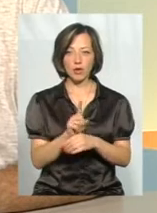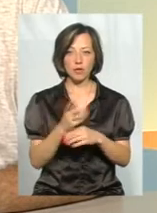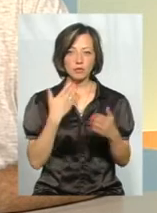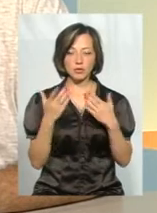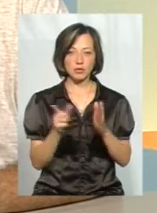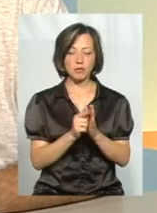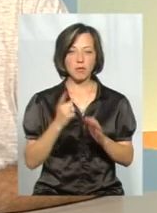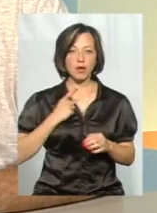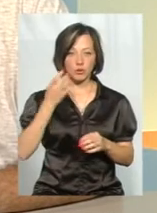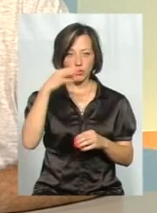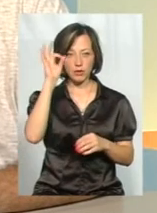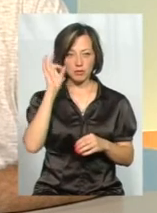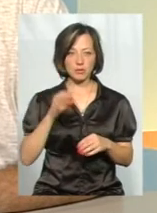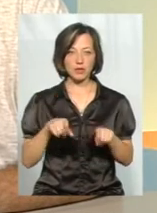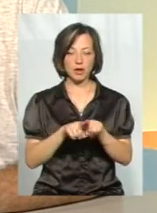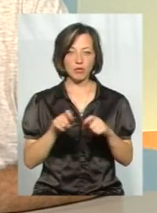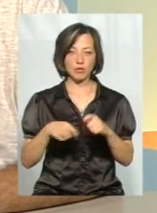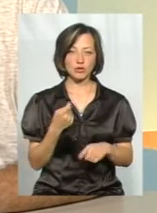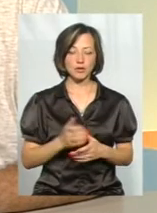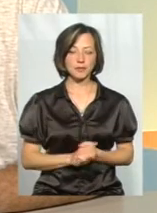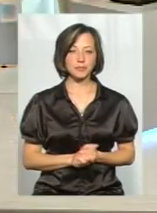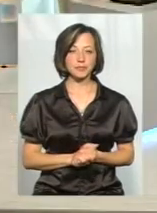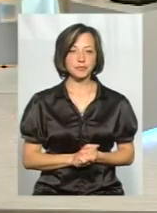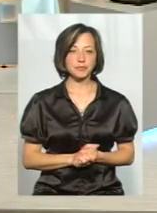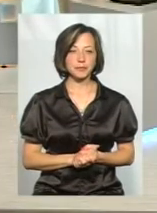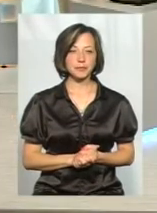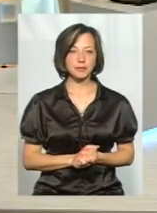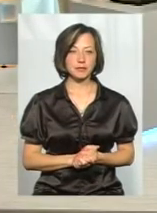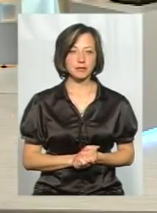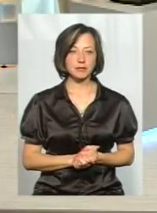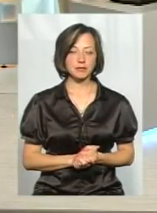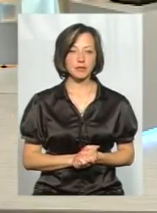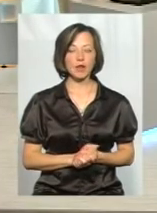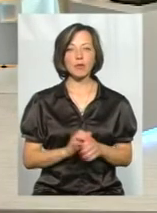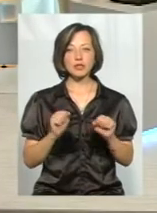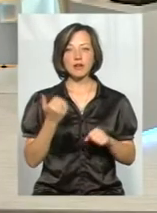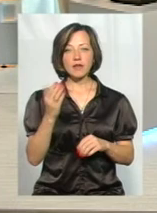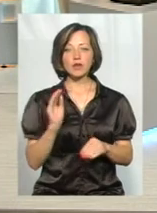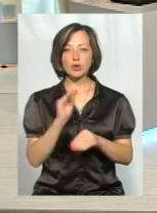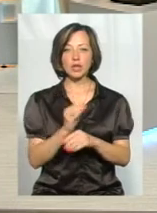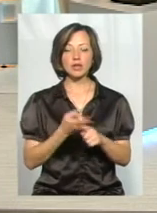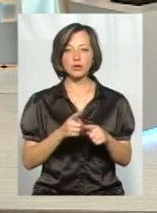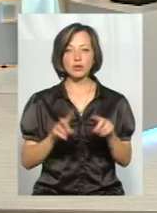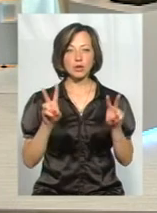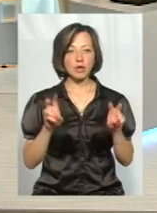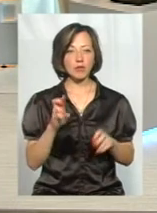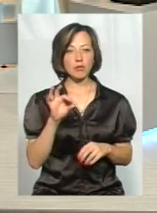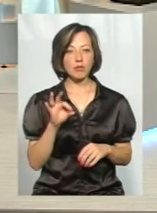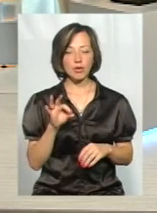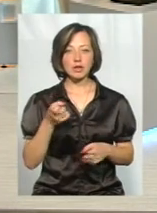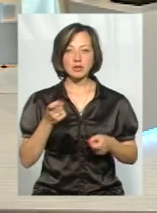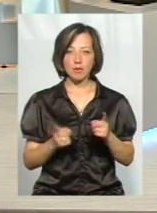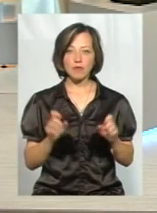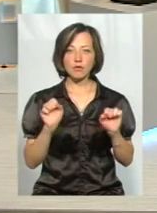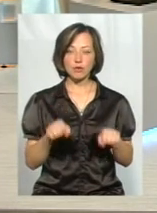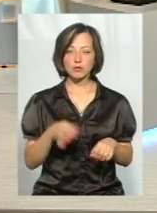спілкуються з патрульними при таких правопорушеннях. Пане Вікторе, можливо, ви маєте що додати на цю тему, тому що, ну, насправді